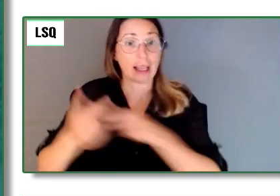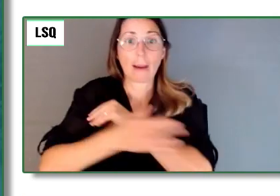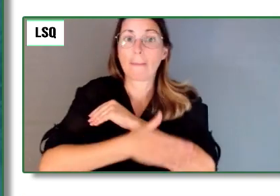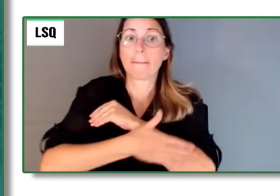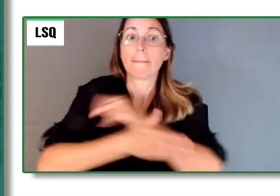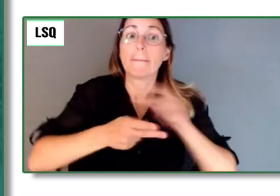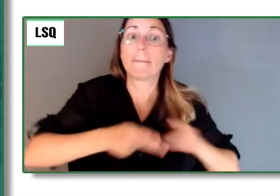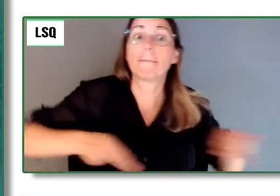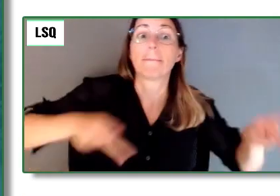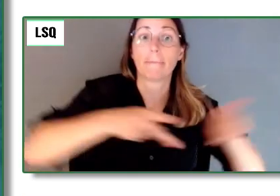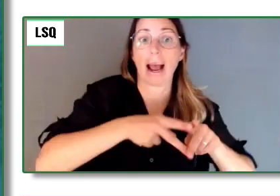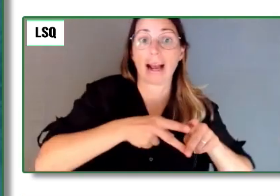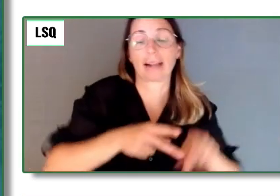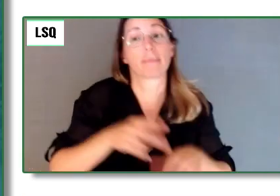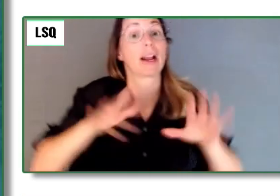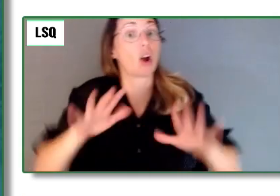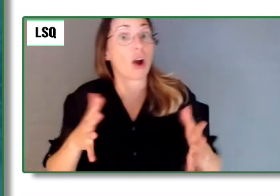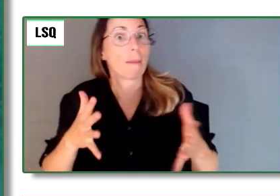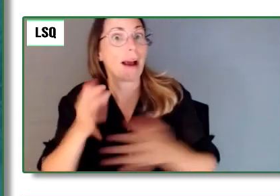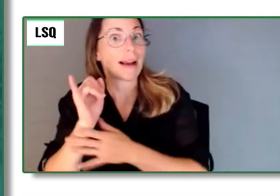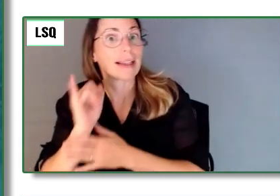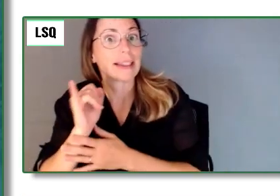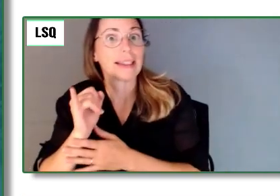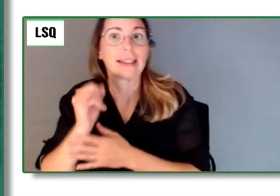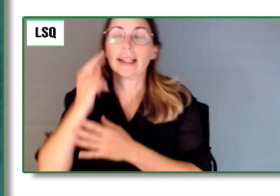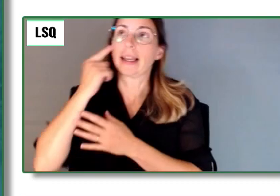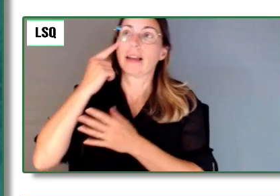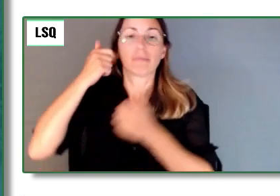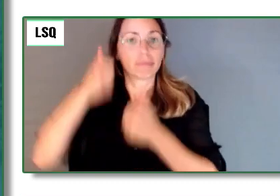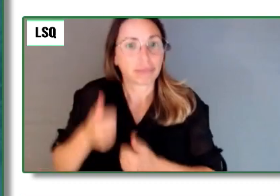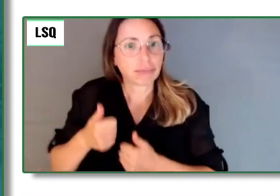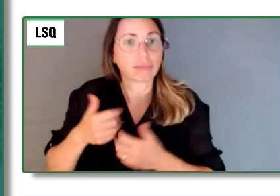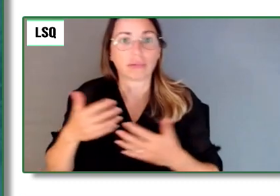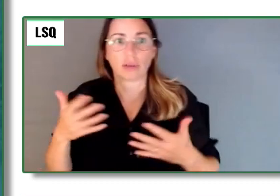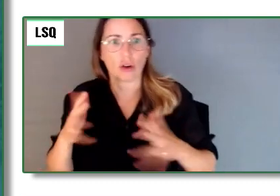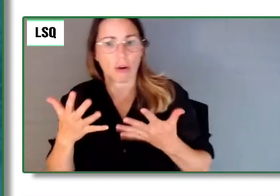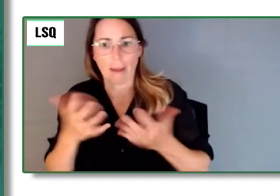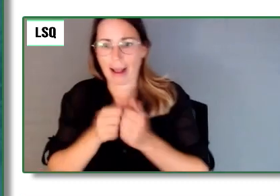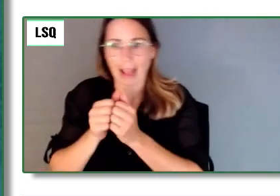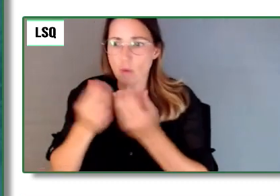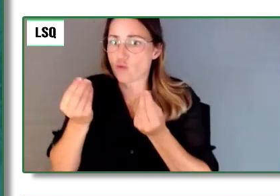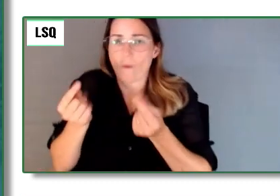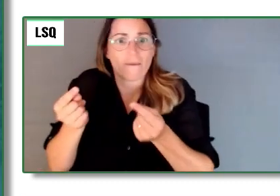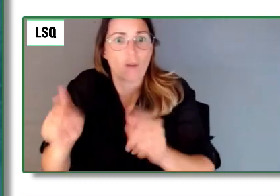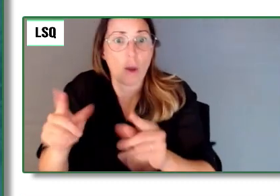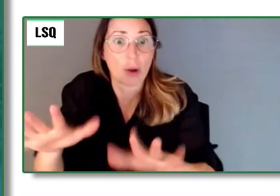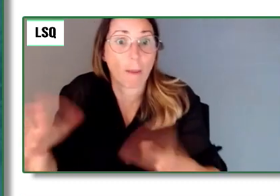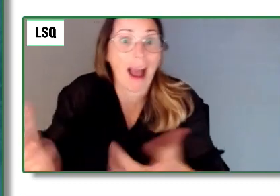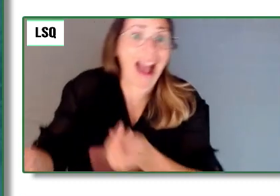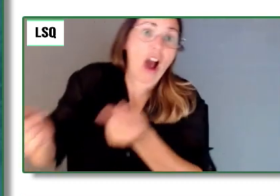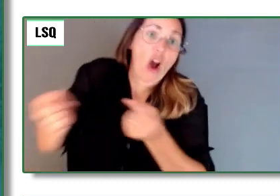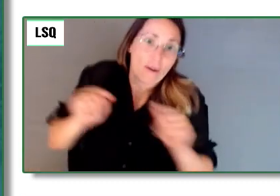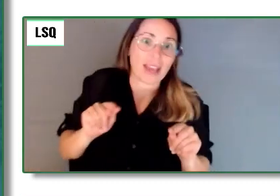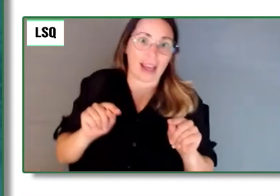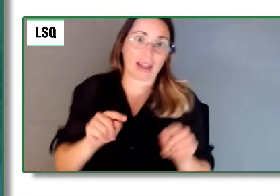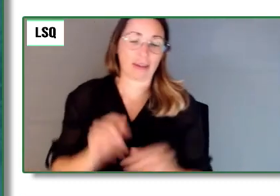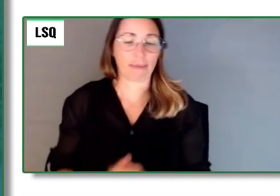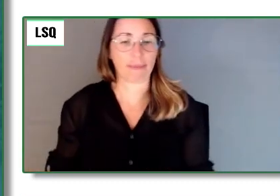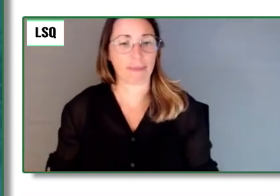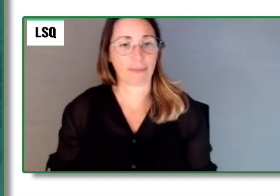revenir? Alors voilà une photo de moi avec mon chien guide sur leur glace. Maintenant, la prochaine